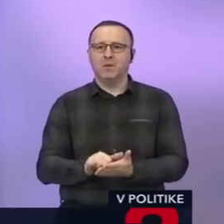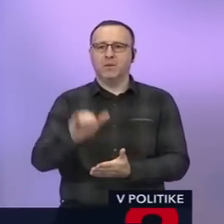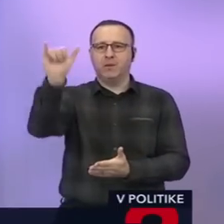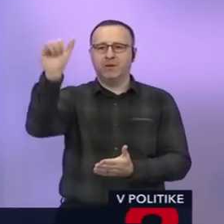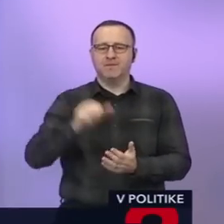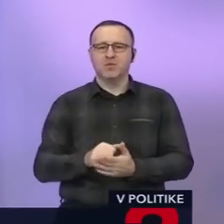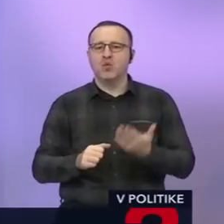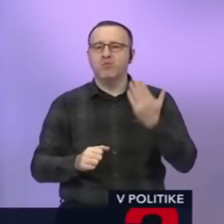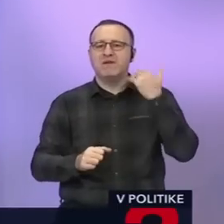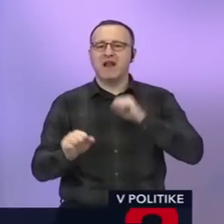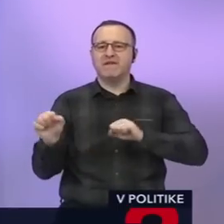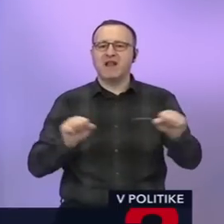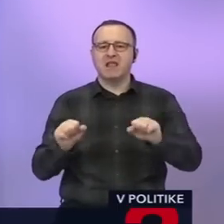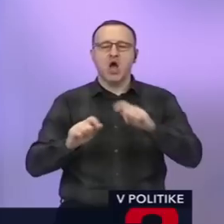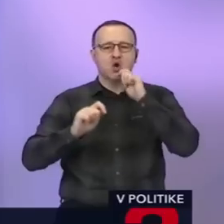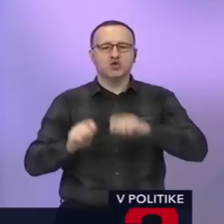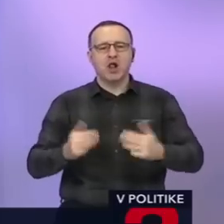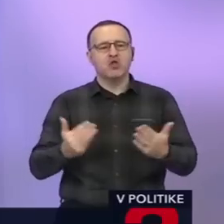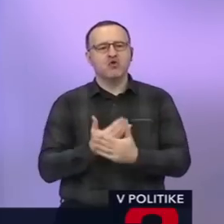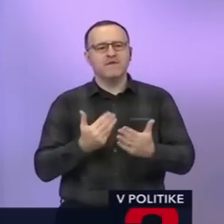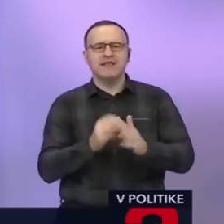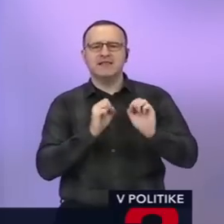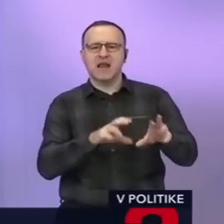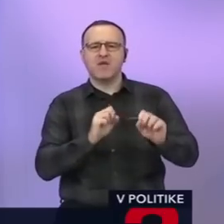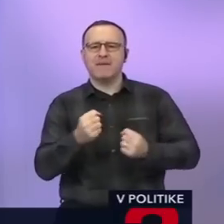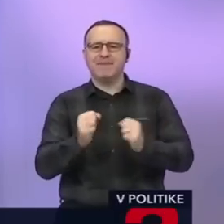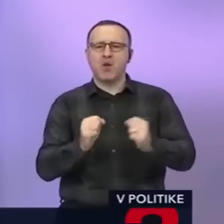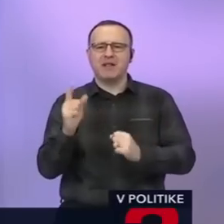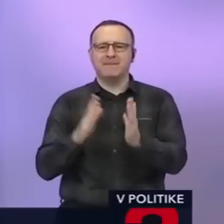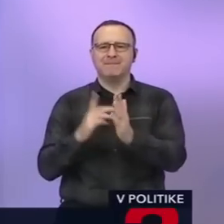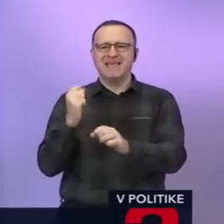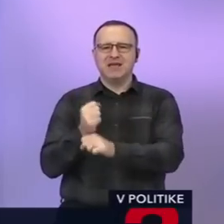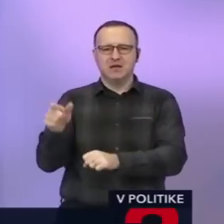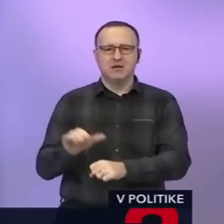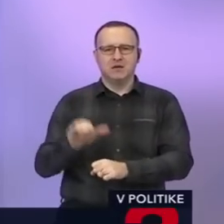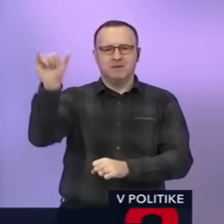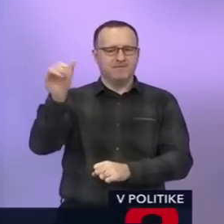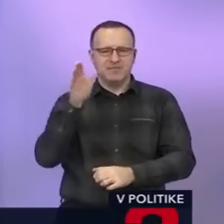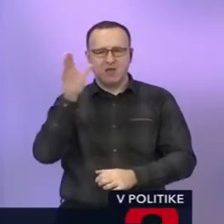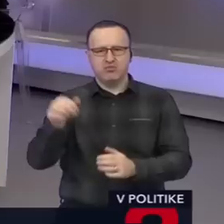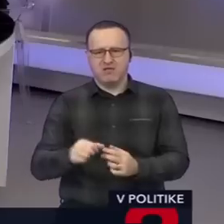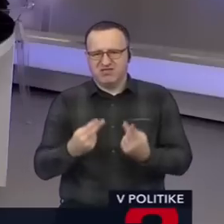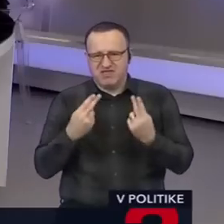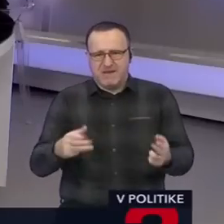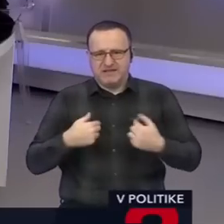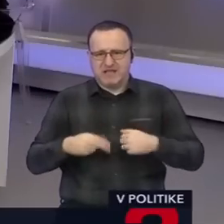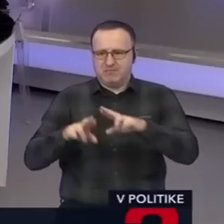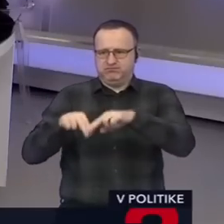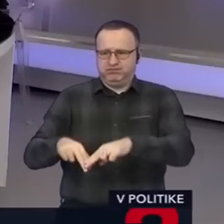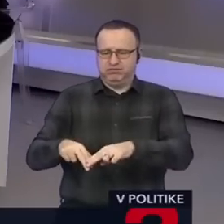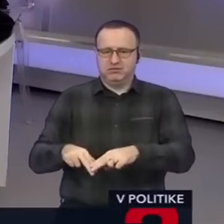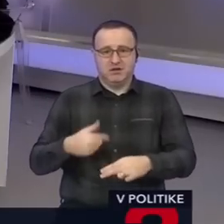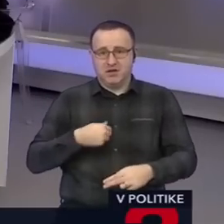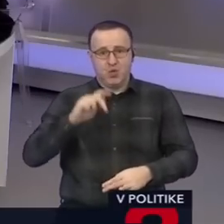nebudú trénovať ani, čiže nemal by na tom ani nikto lietať a naozaj na Slovensku by sme to už nevyužili. Čiže pre nás nemajú žiaden význam, sme si ich nechali. Ukrajincom vedia